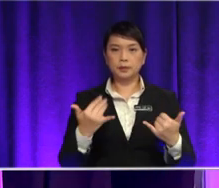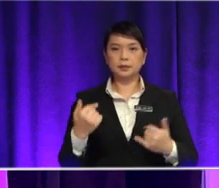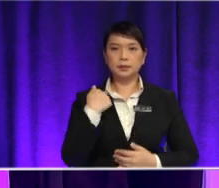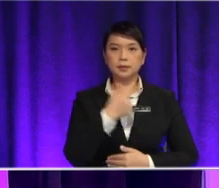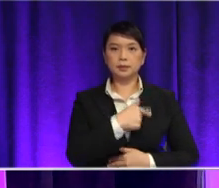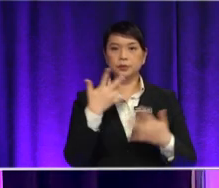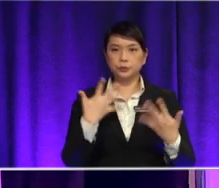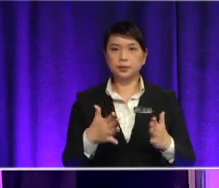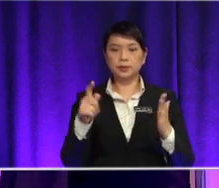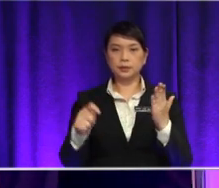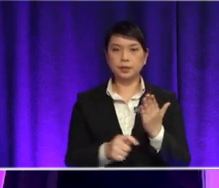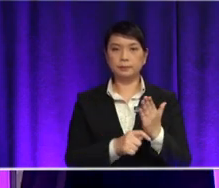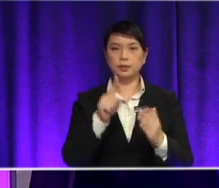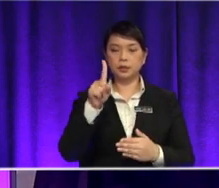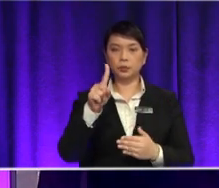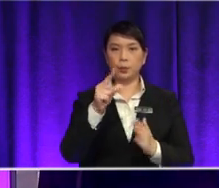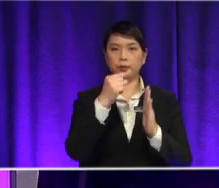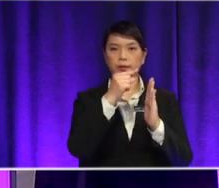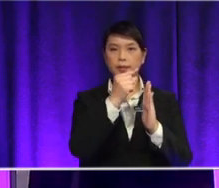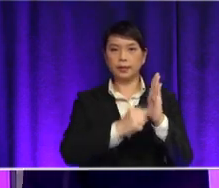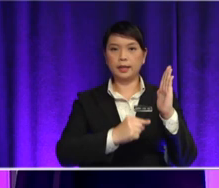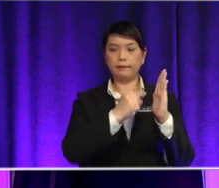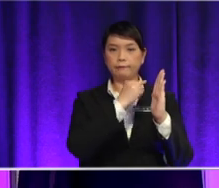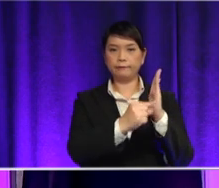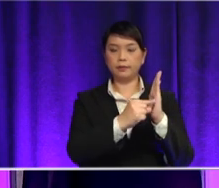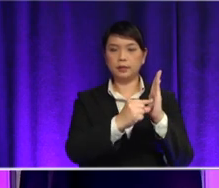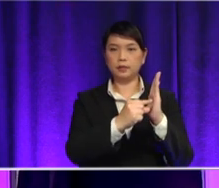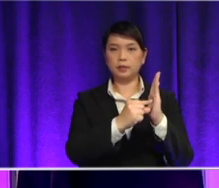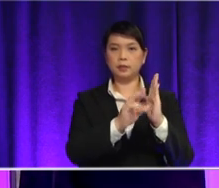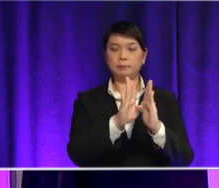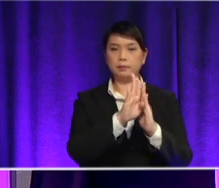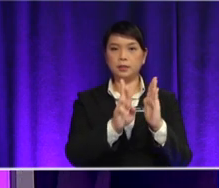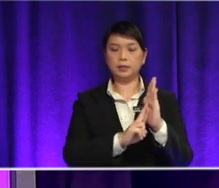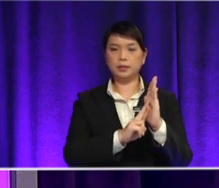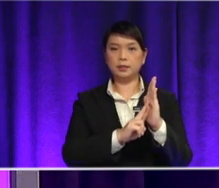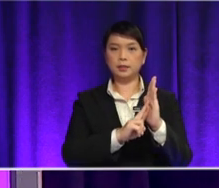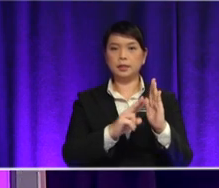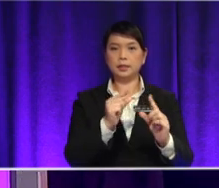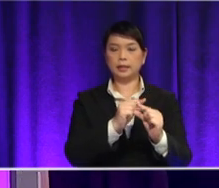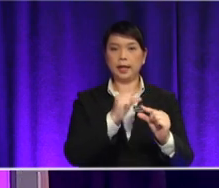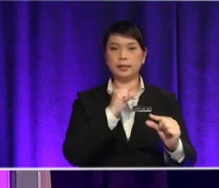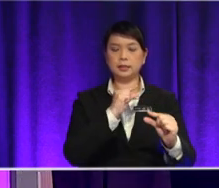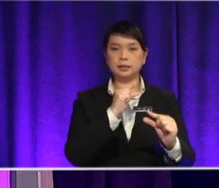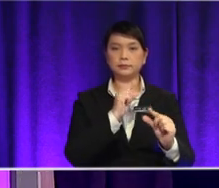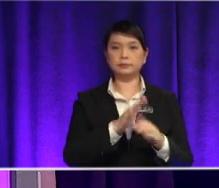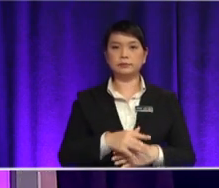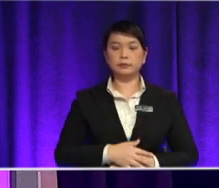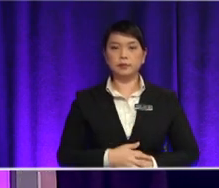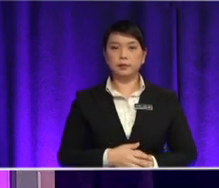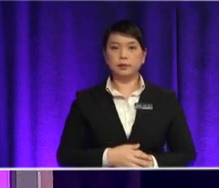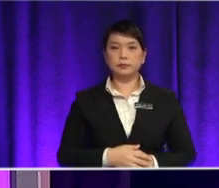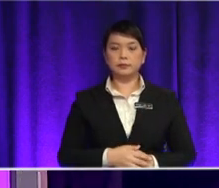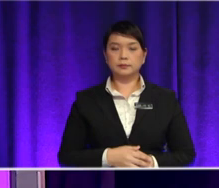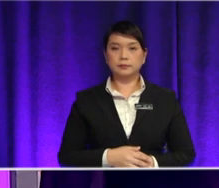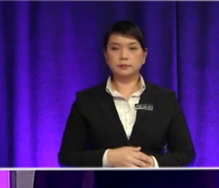graf berbentuk garis. Okey, inilah bermaksud poligon kekerapan iaitu graf yang memaparkan